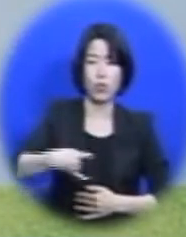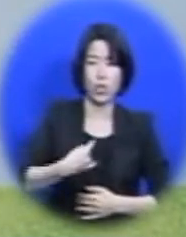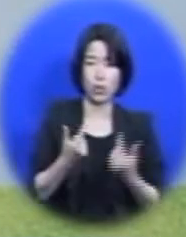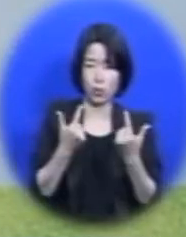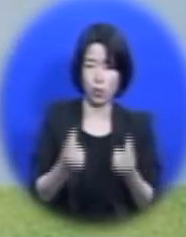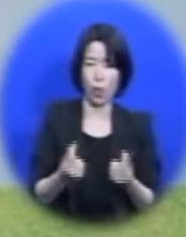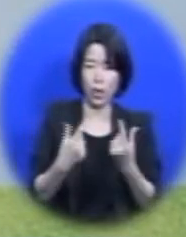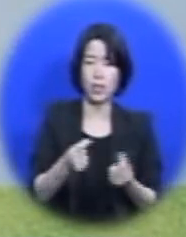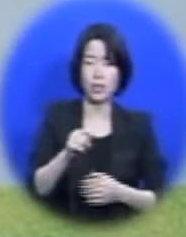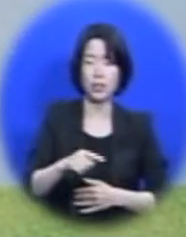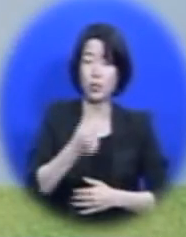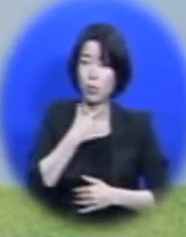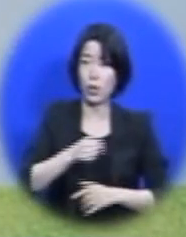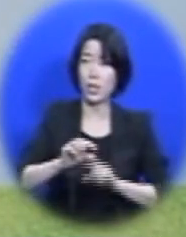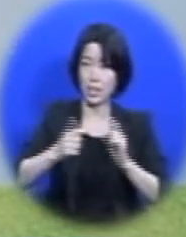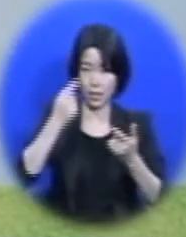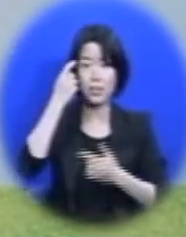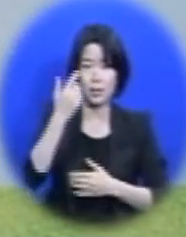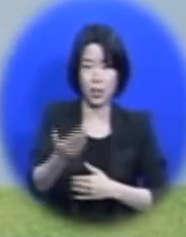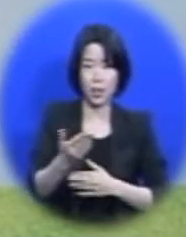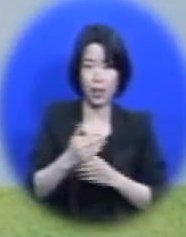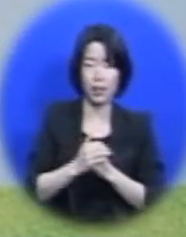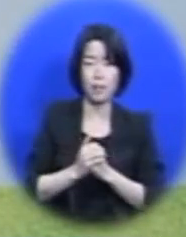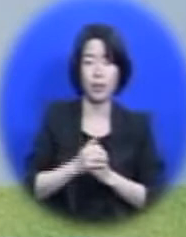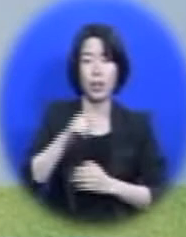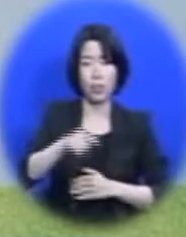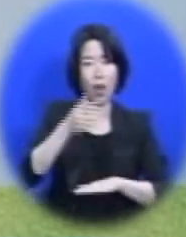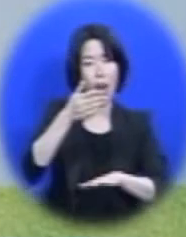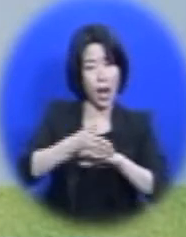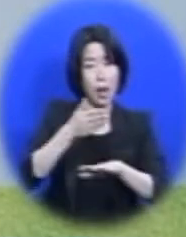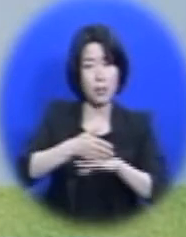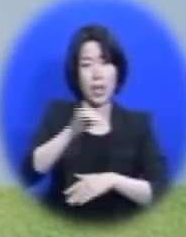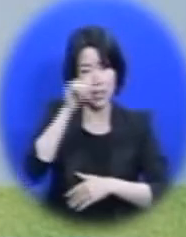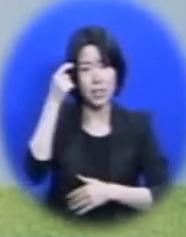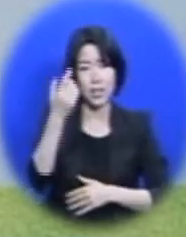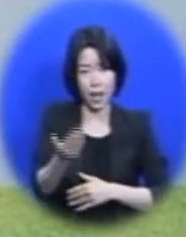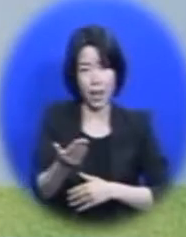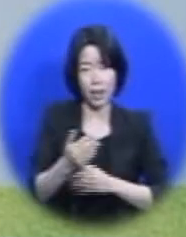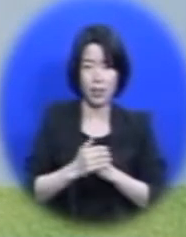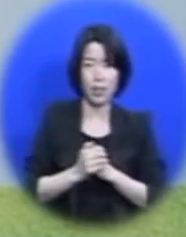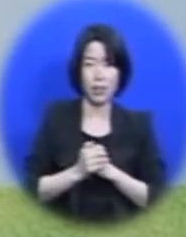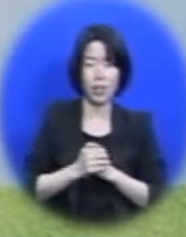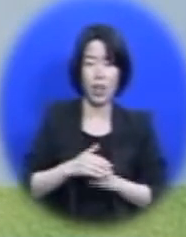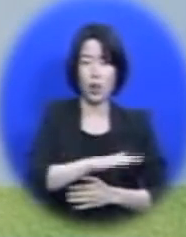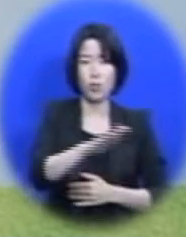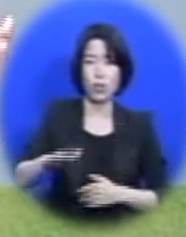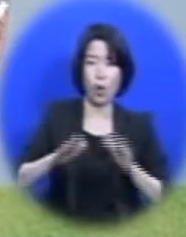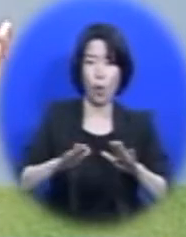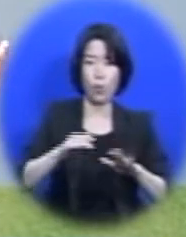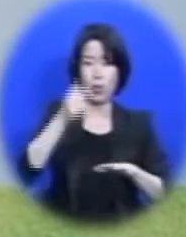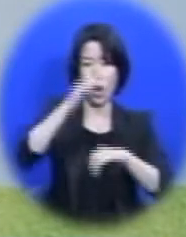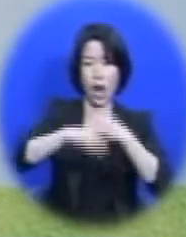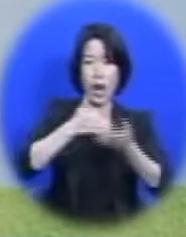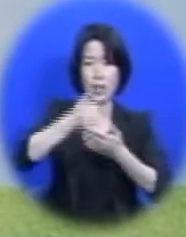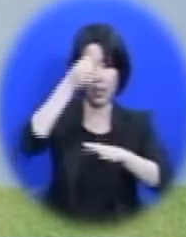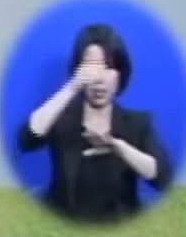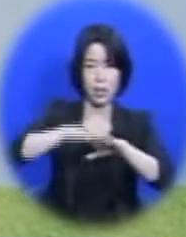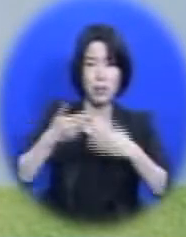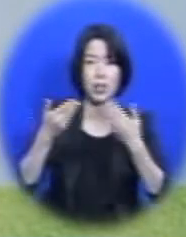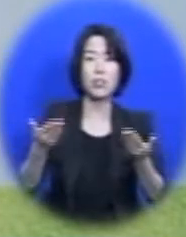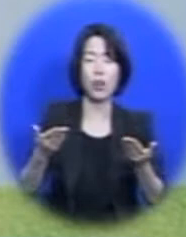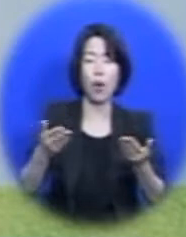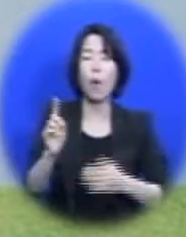것을 원하시지 않겠습니까? 그것은 감사하냐 하는 겁니다. 우리가 오늘 하나님께 예배를 드렸어요. 예배를